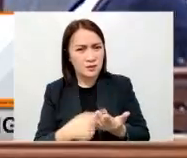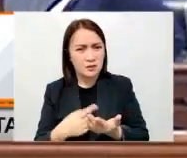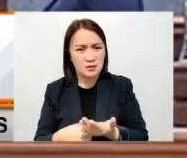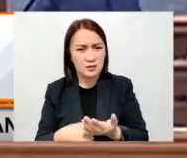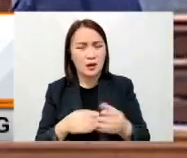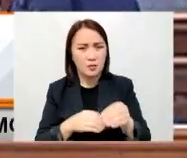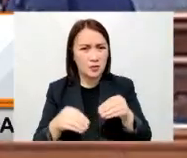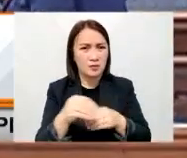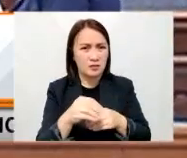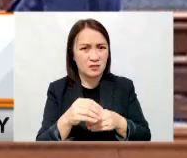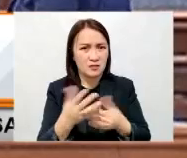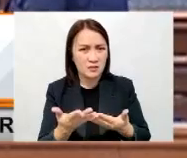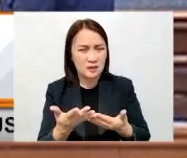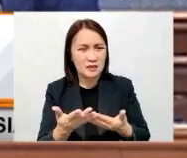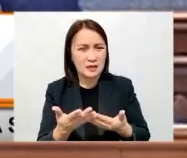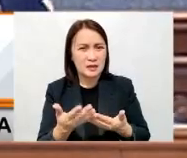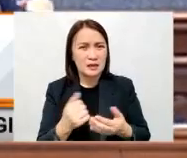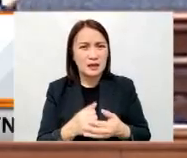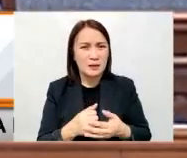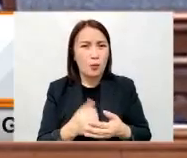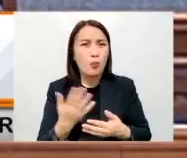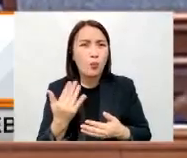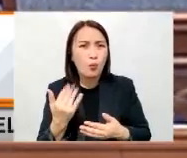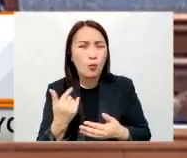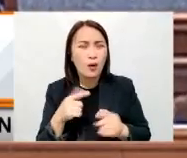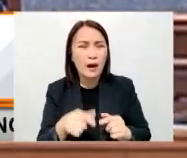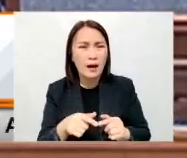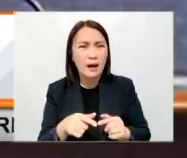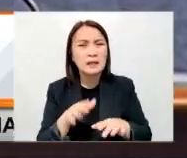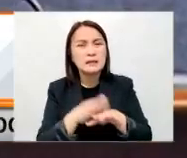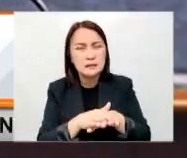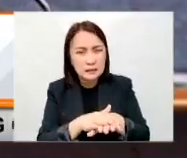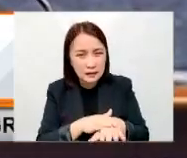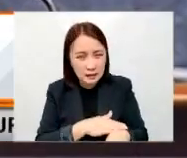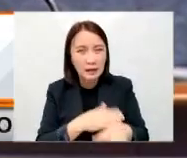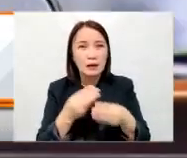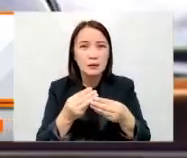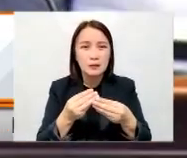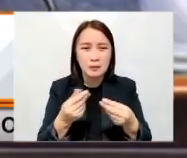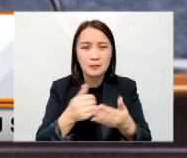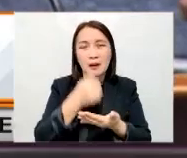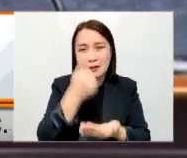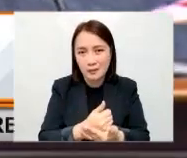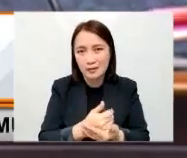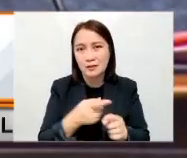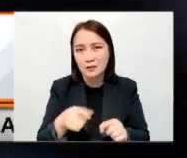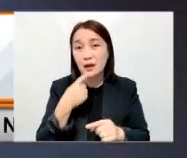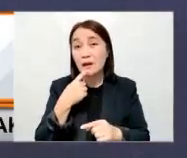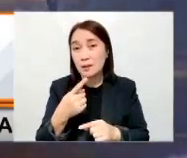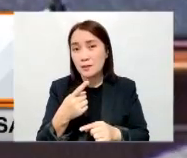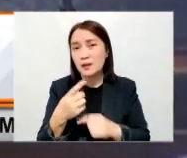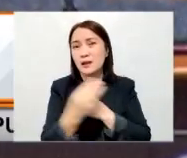ang pagiging Senate President dahil daw sa kabagalan ng pag-usat ng mga panukala sa Senado. Ang sagot dyan noon ni Zubiri, hindi